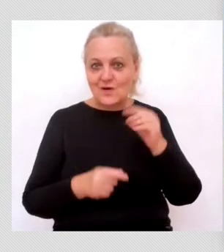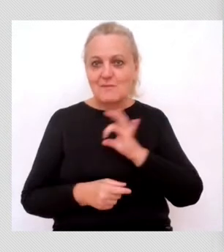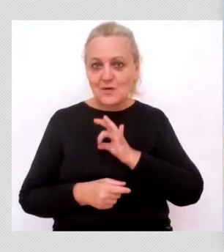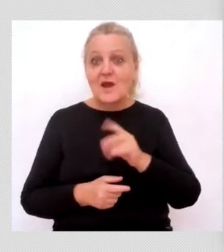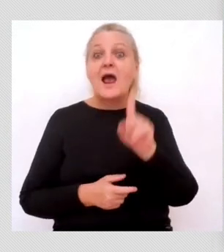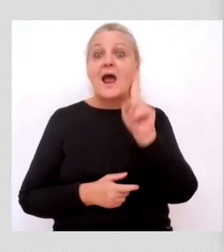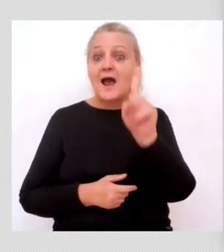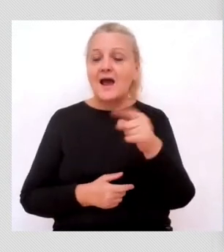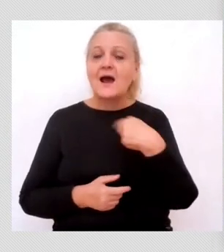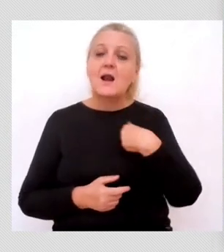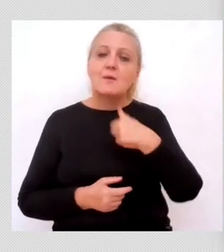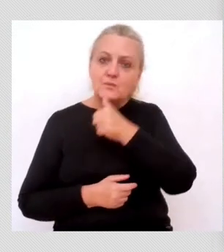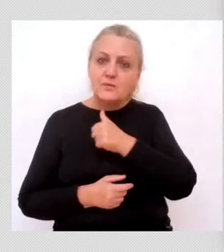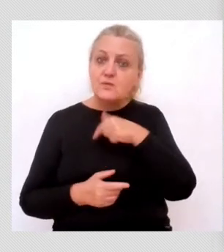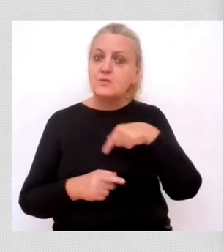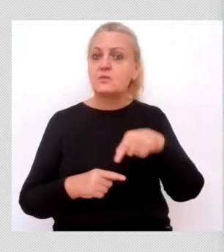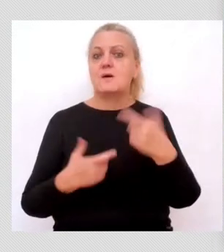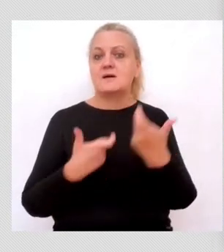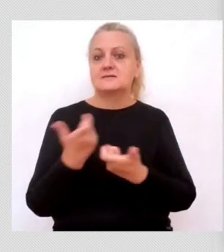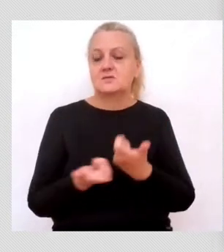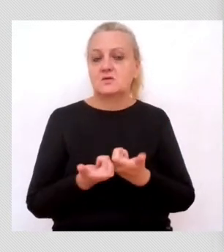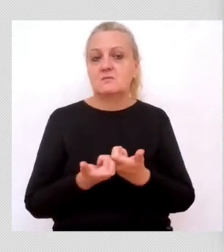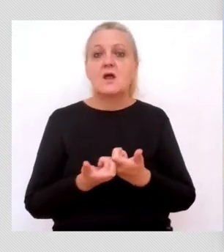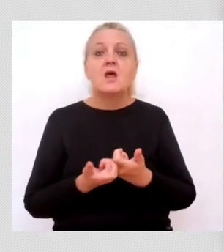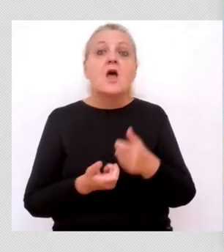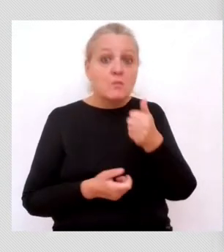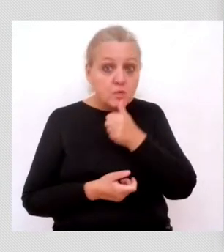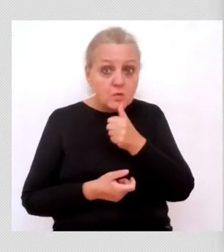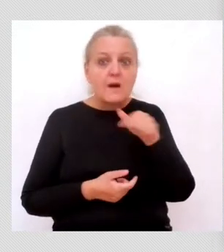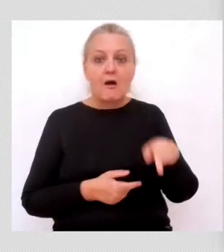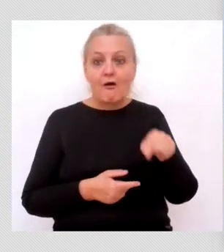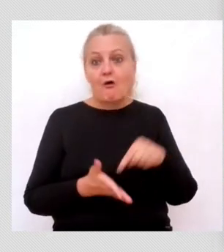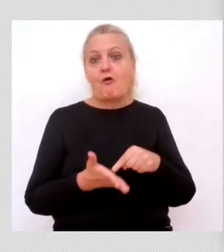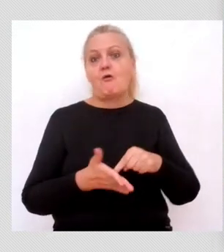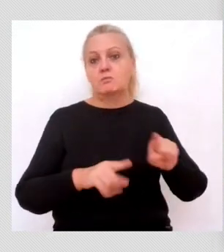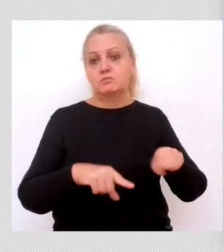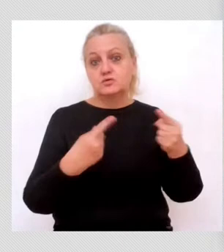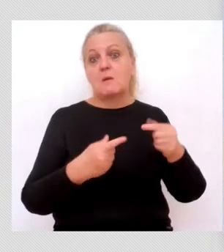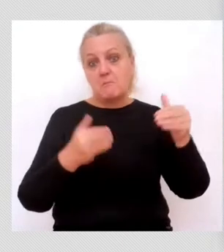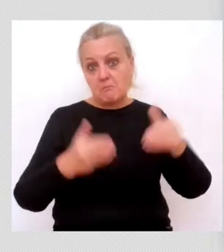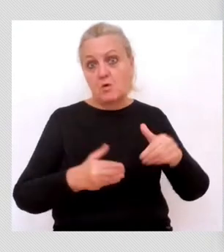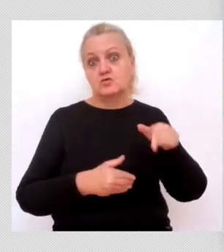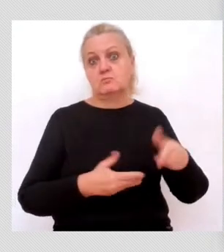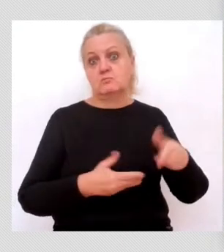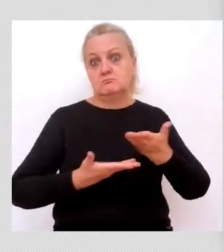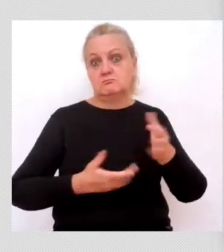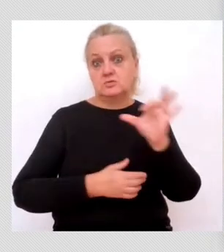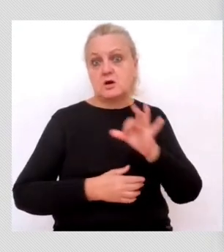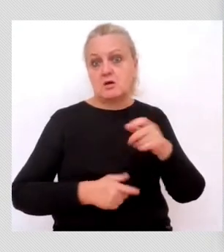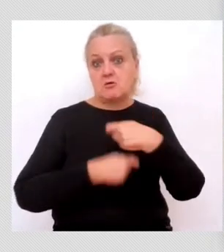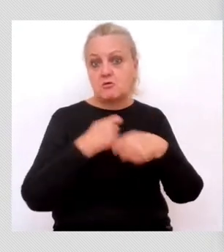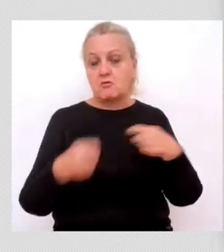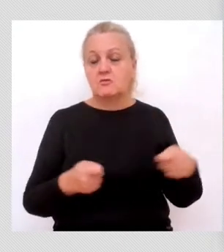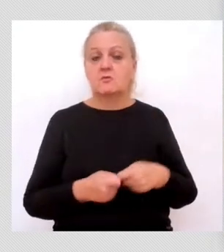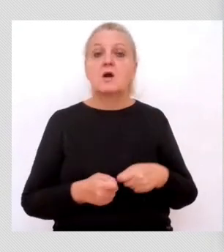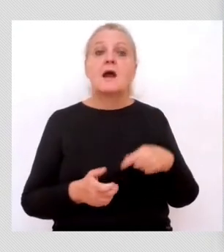spróbujemy tego zrobić, no to na pewno się nie przekonamy, na ile to jest obiecująca droga. I to jest jeden, ja namawiam do takiego